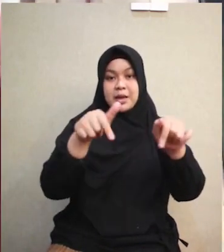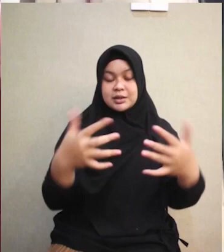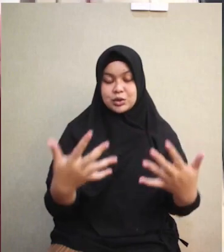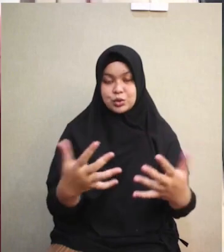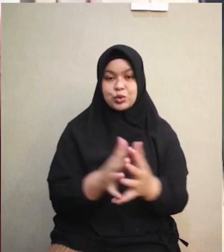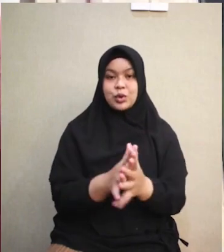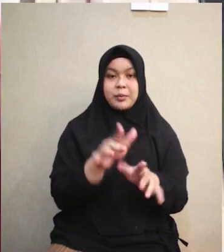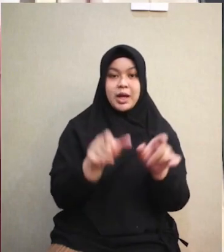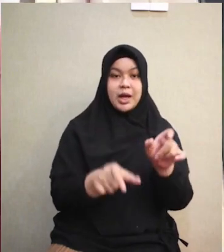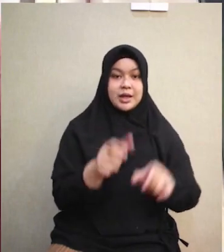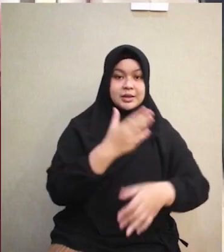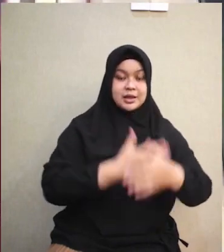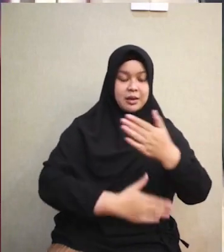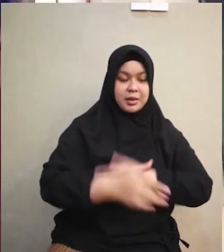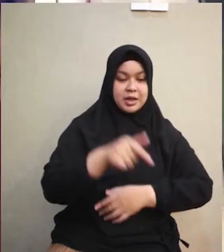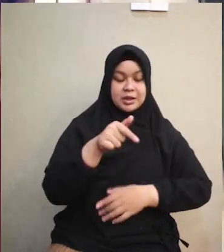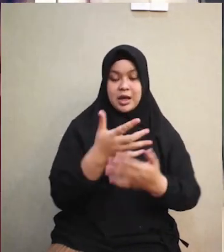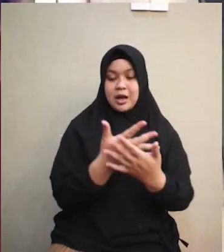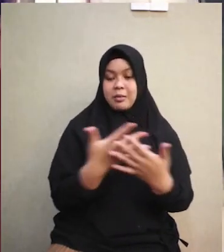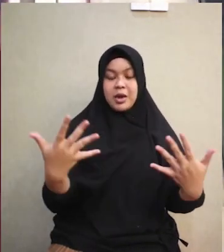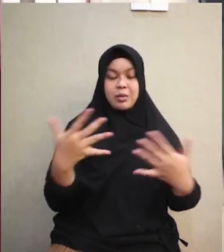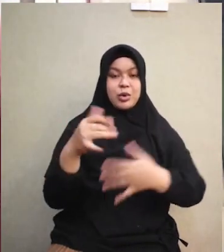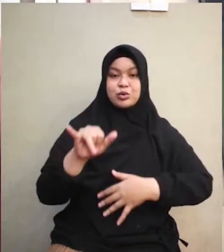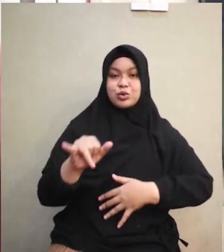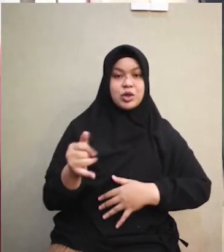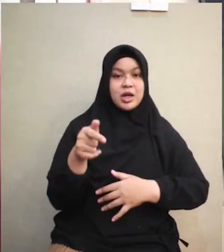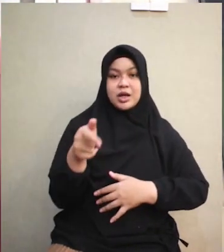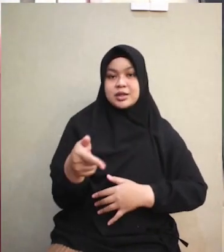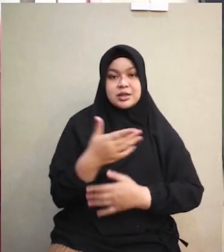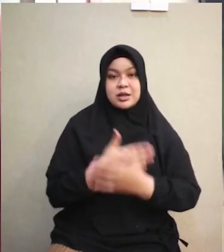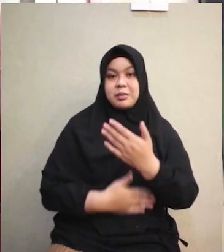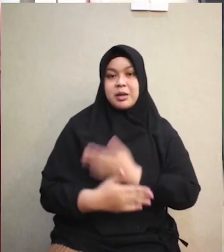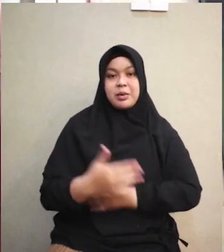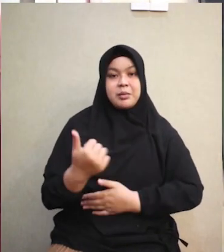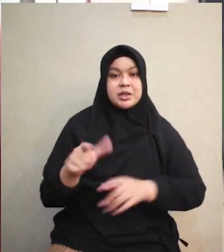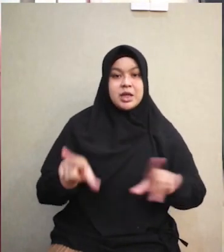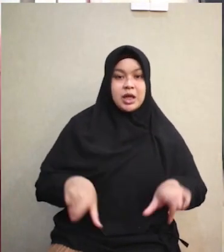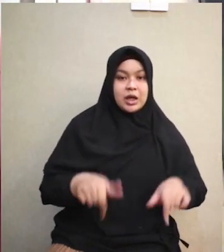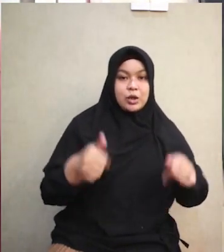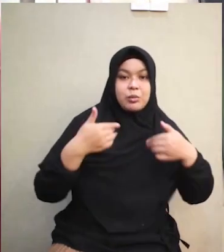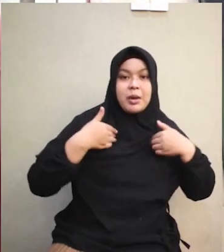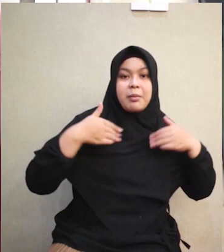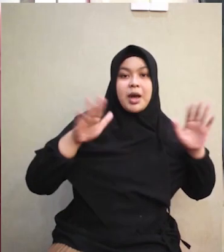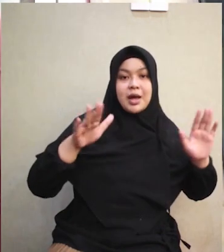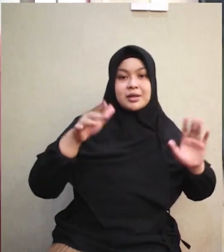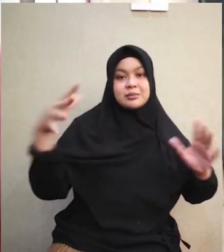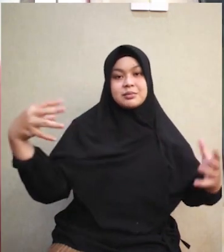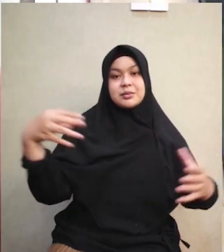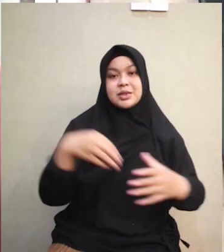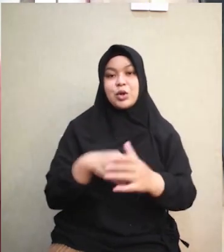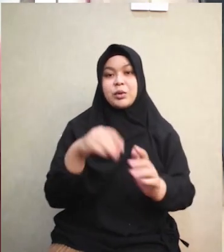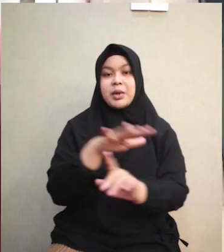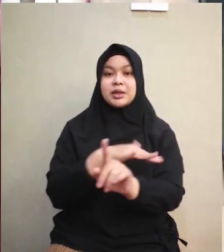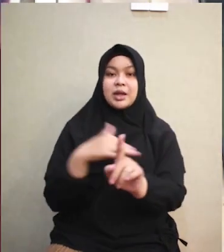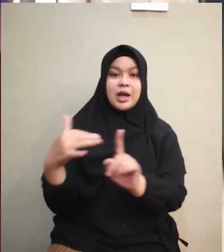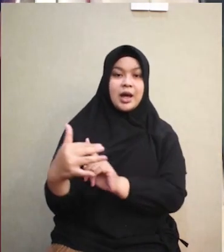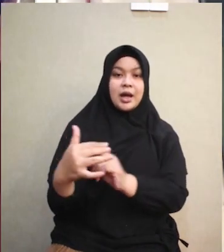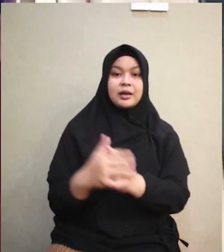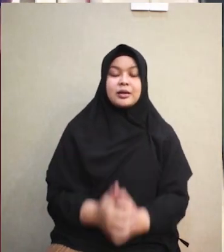penyandang disabilitas ataupun ragamnya disabilitasnya bisa hidup bebas di masyarakat